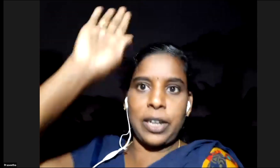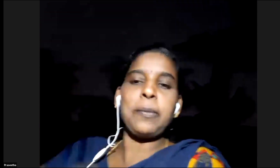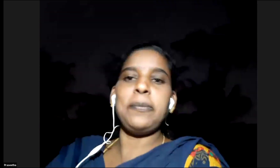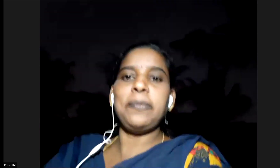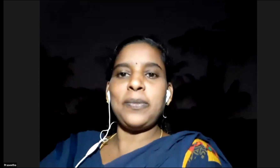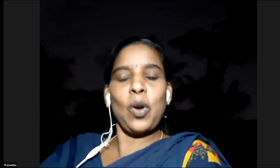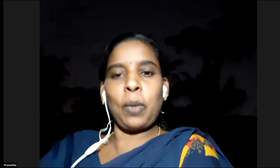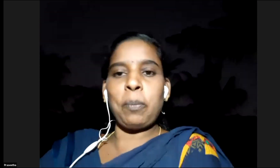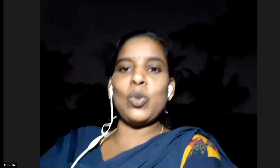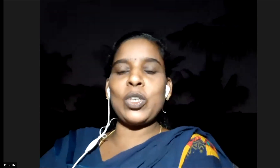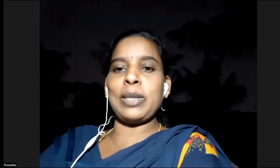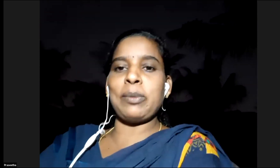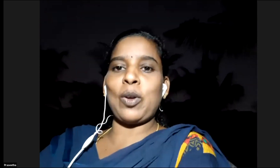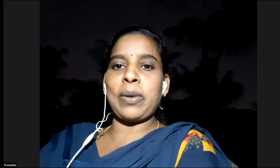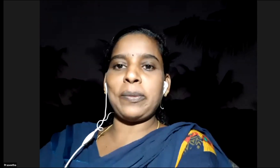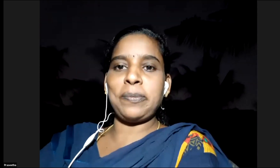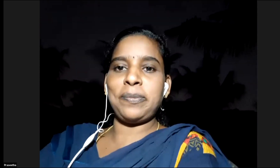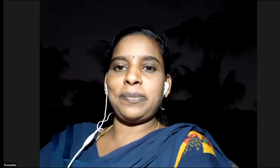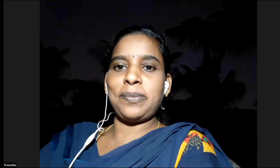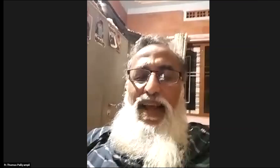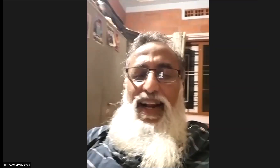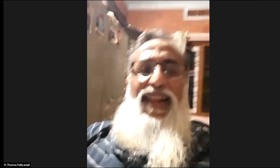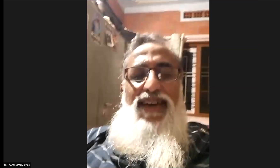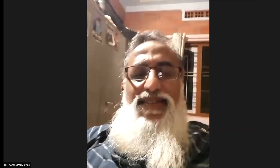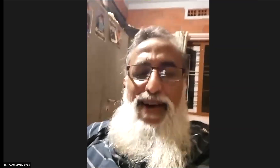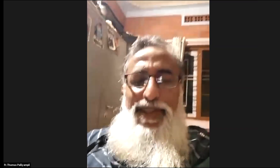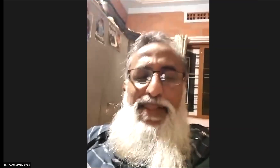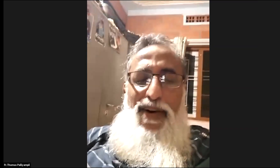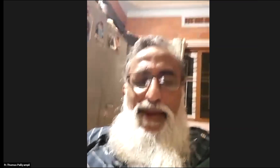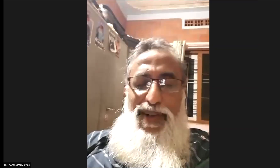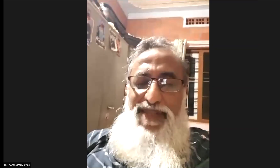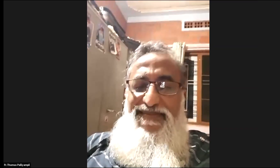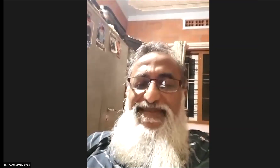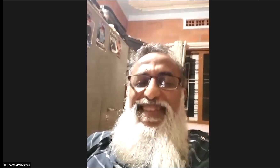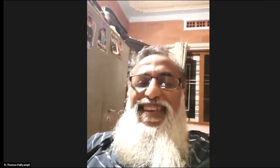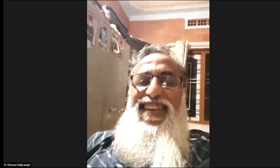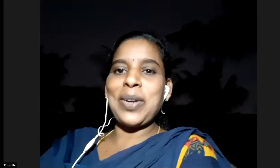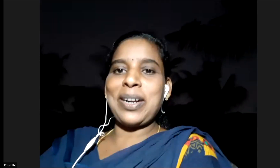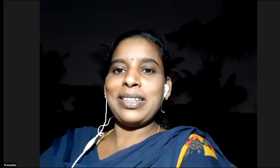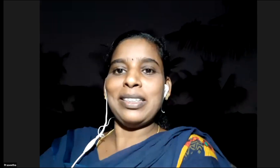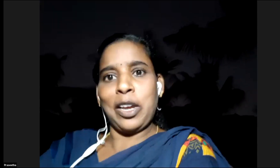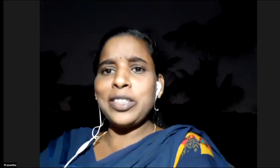കൈവീശി കാണും. ഉറപ്പത് 100% ഉറപ്പാ. നമ്മളെക്കാളല്ല സ്നേഹവും നന്ദി അവർക്കാണ്.